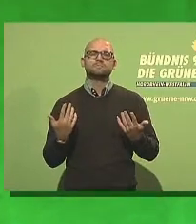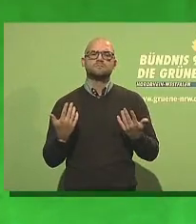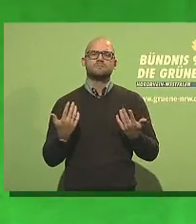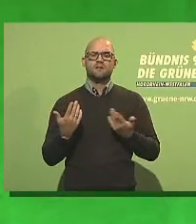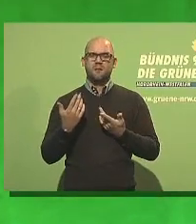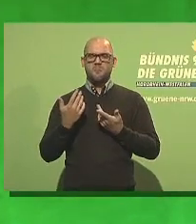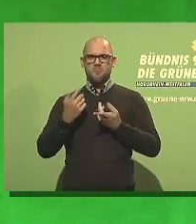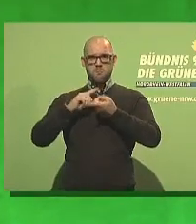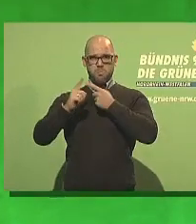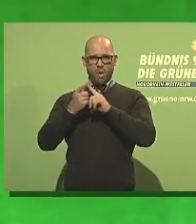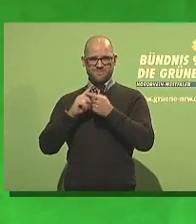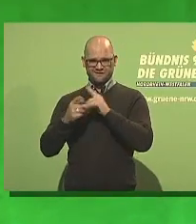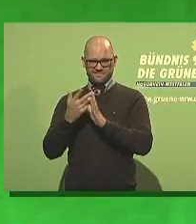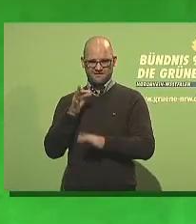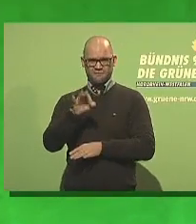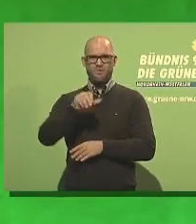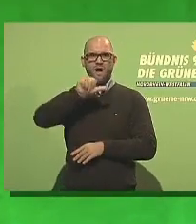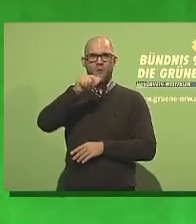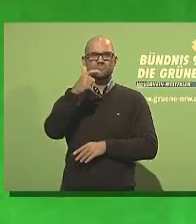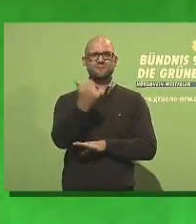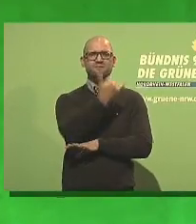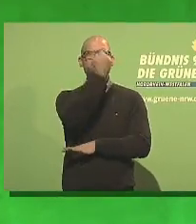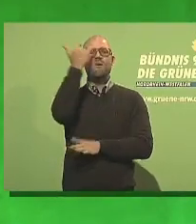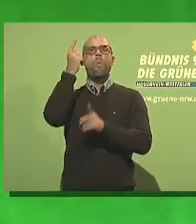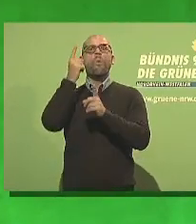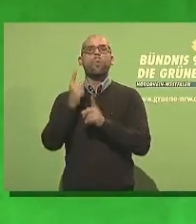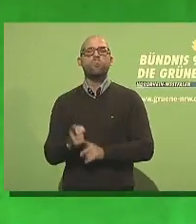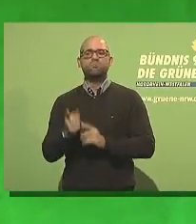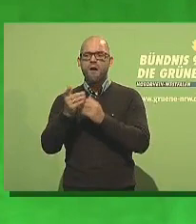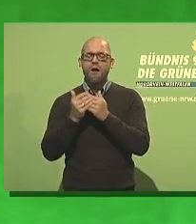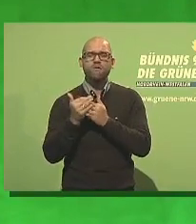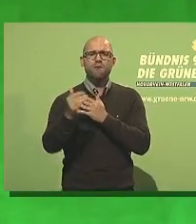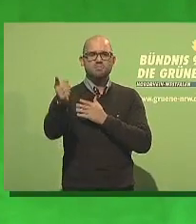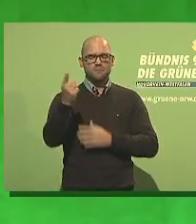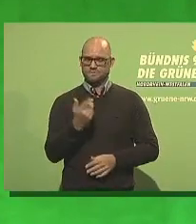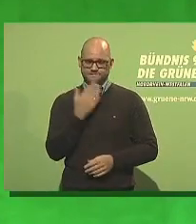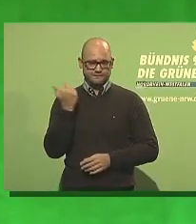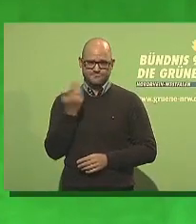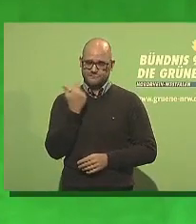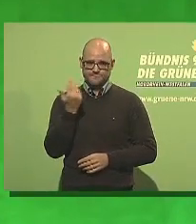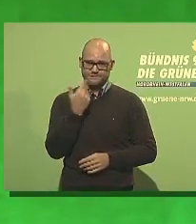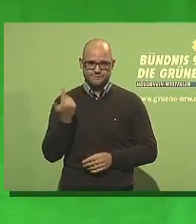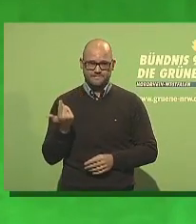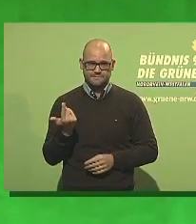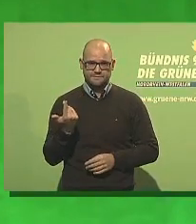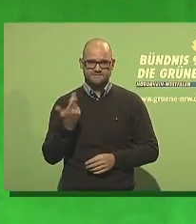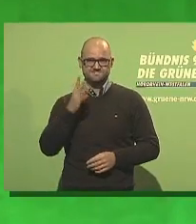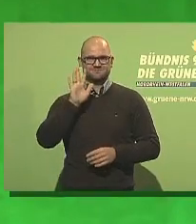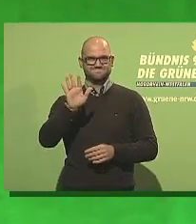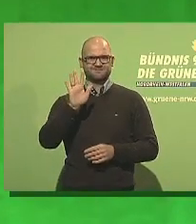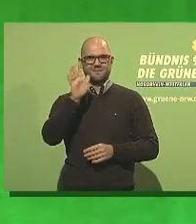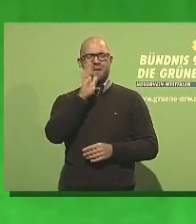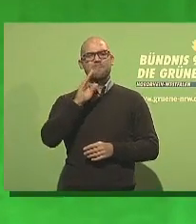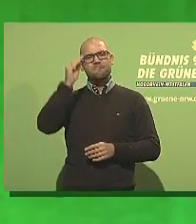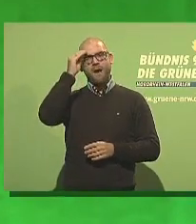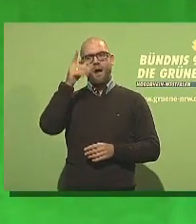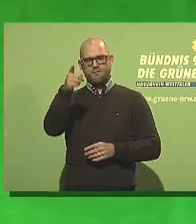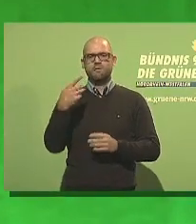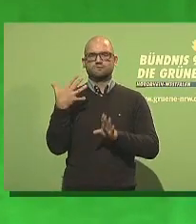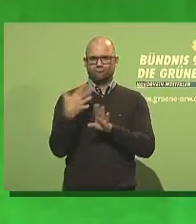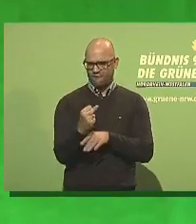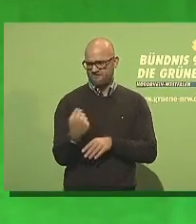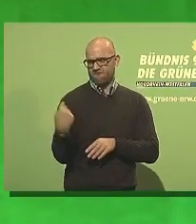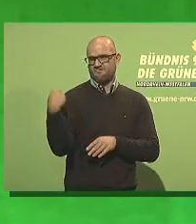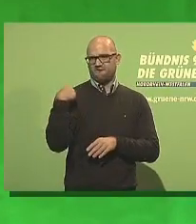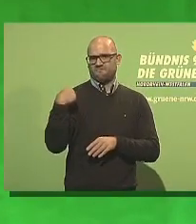Stadtpolitik für das 21. Jahrhundert zu formulieren, hat Merkels Kanzlerwahlverein sich diese Woche wieder als